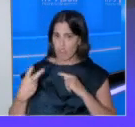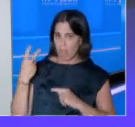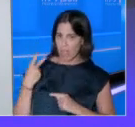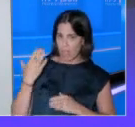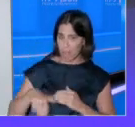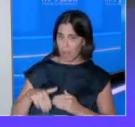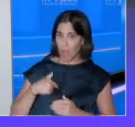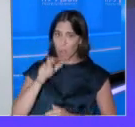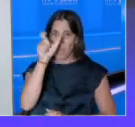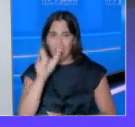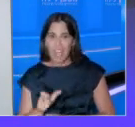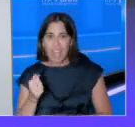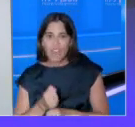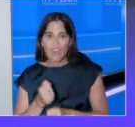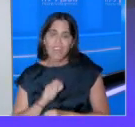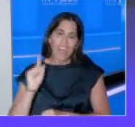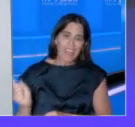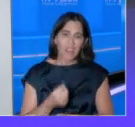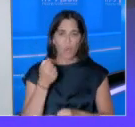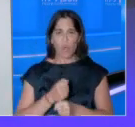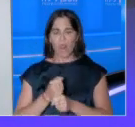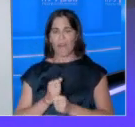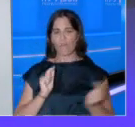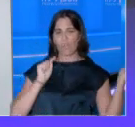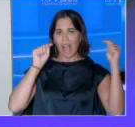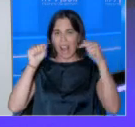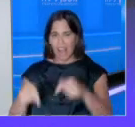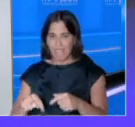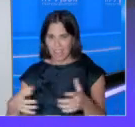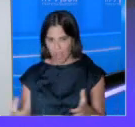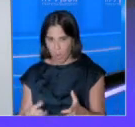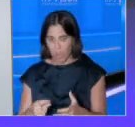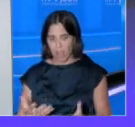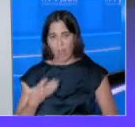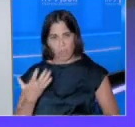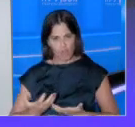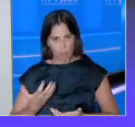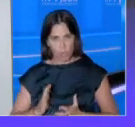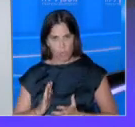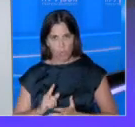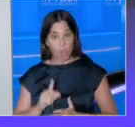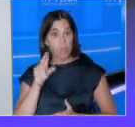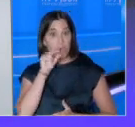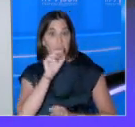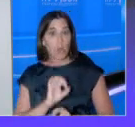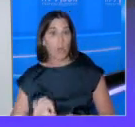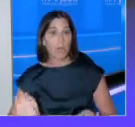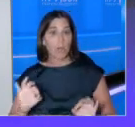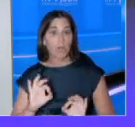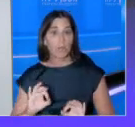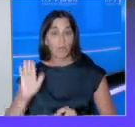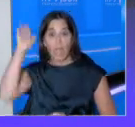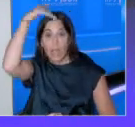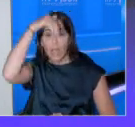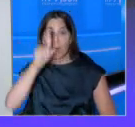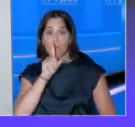האחרונות, האיש שעשה את כל העבודה להביא את הקואליציה הזאת לבשלות, לא ידבר. יאיר לפיד